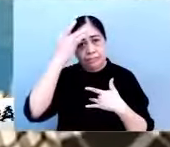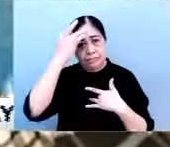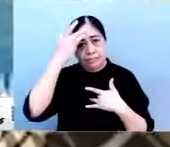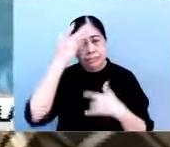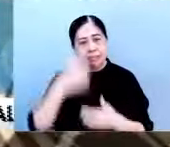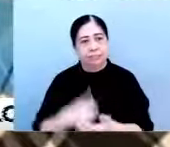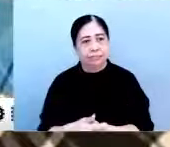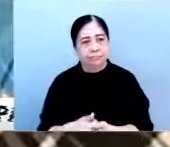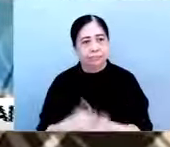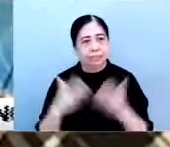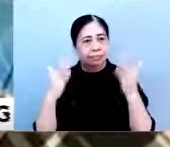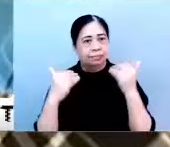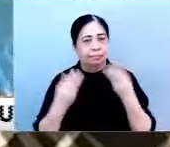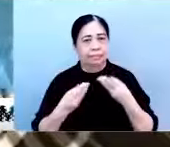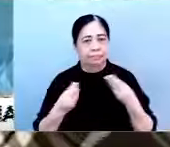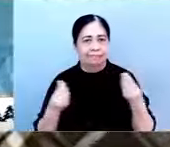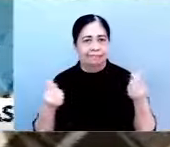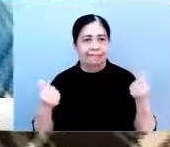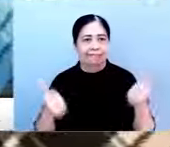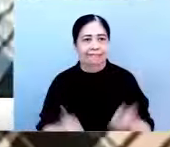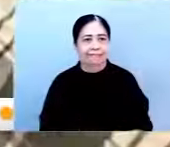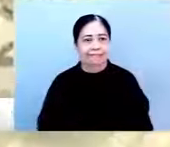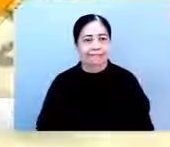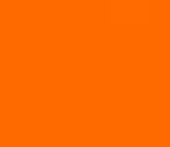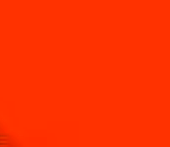na sana maghilom.